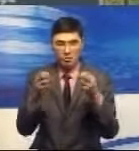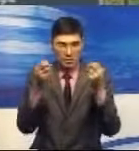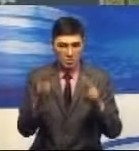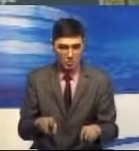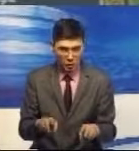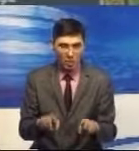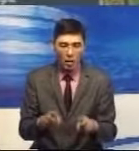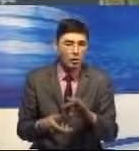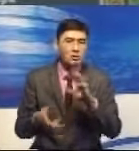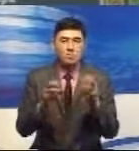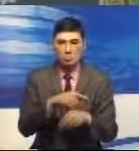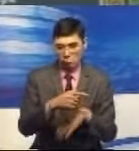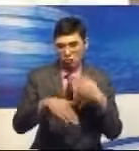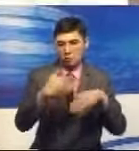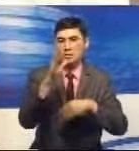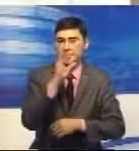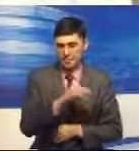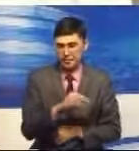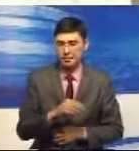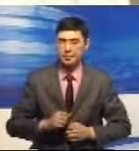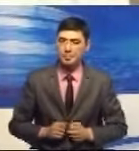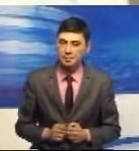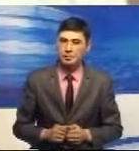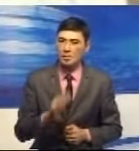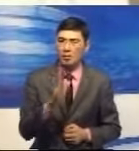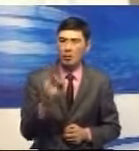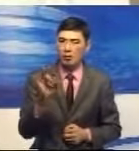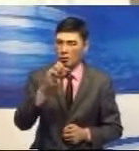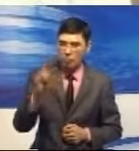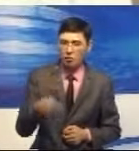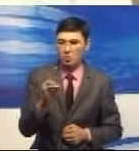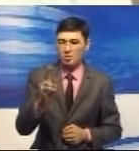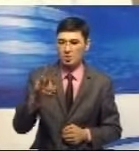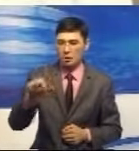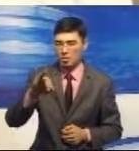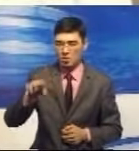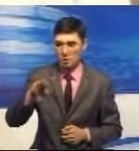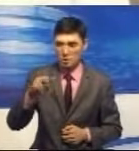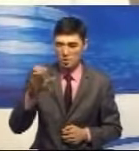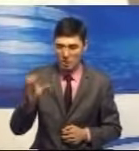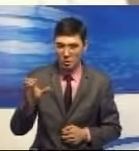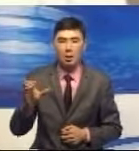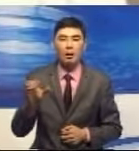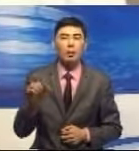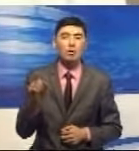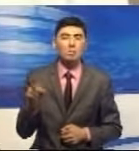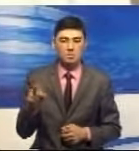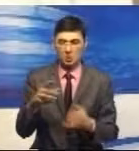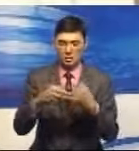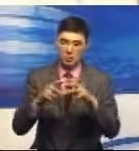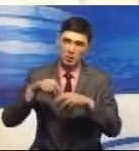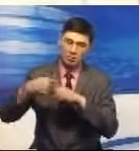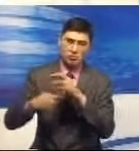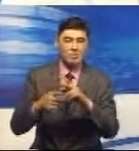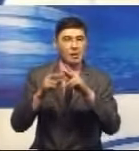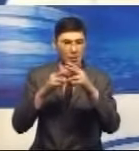те стандарты. World Skills стандарттары өзісінің шеберлерін даярлауды көздейді. Бұл шарттар көптеген мемлекеттерде енгізілген. Еліміз 3